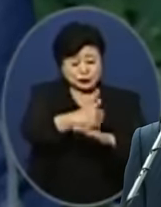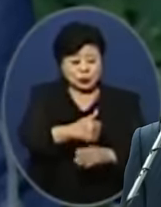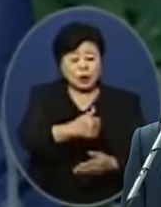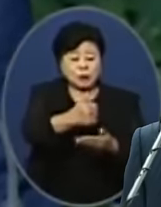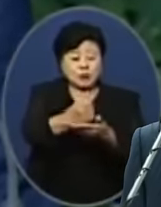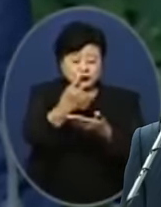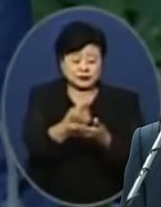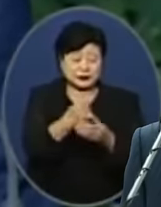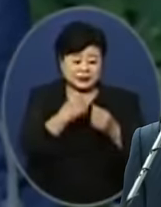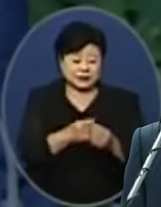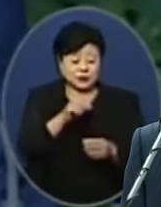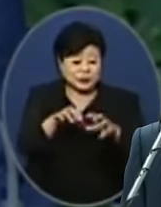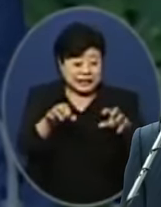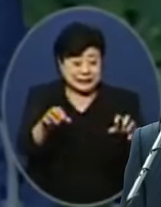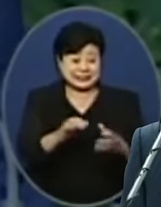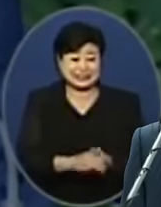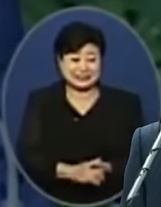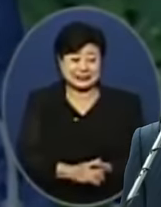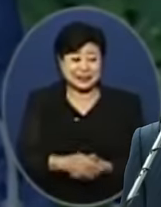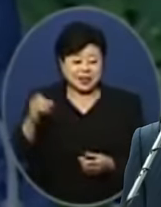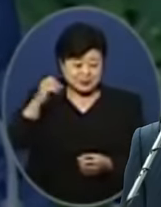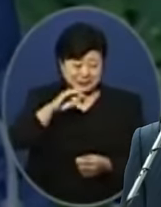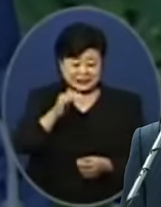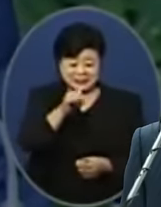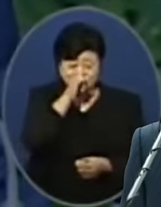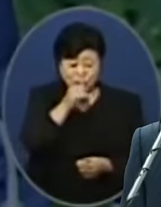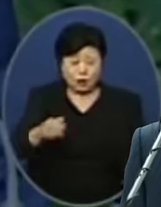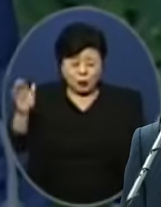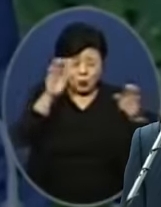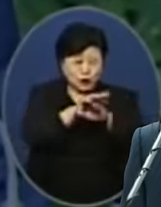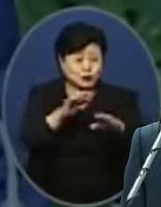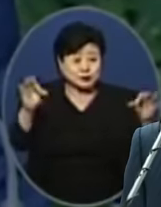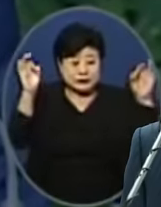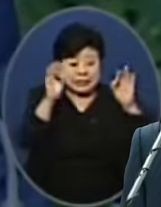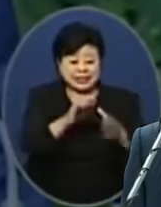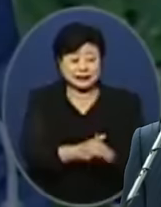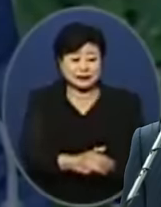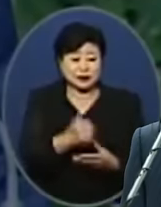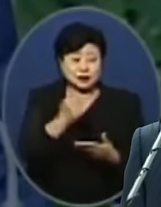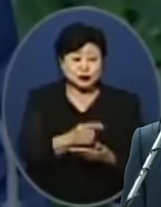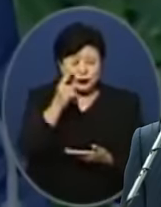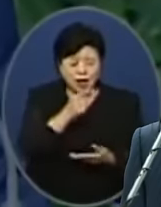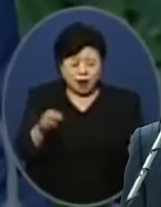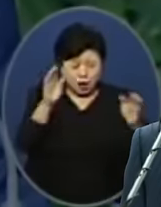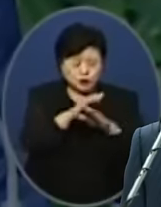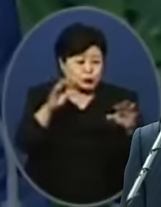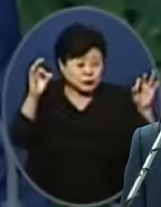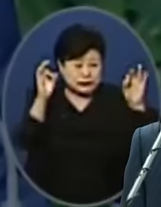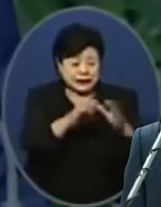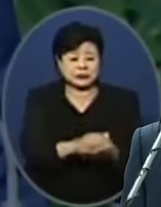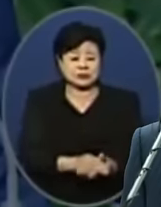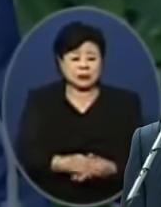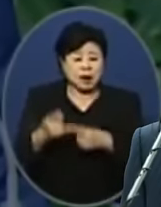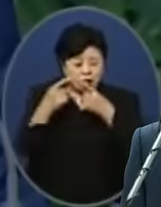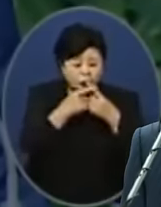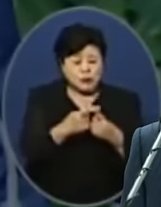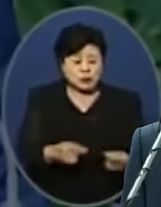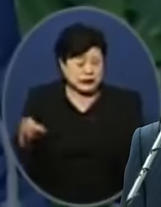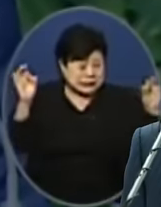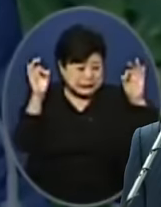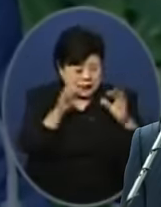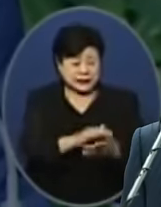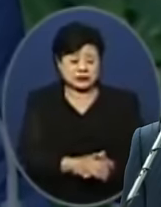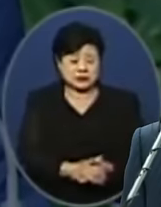모시고 가면 어느 곳에나 빛이 있어 어두움이 사라지는 것입니다. 죄악의 어두움이 사라지고 허물의 어두움이